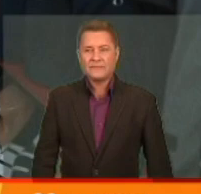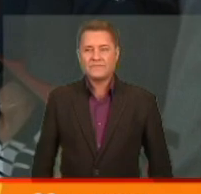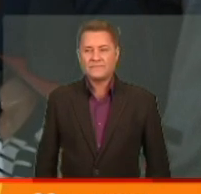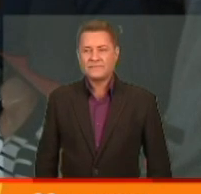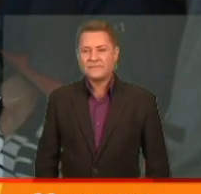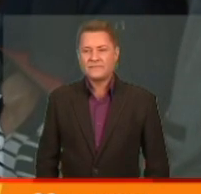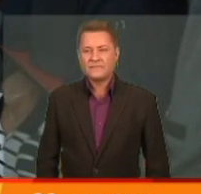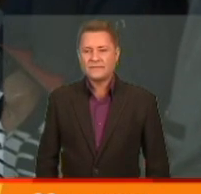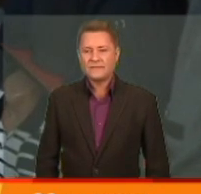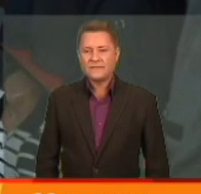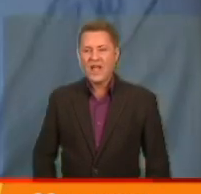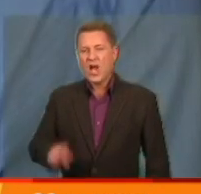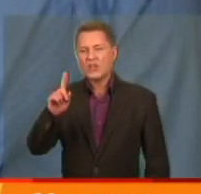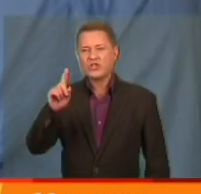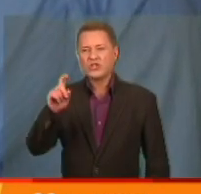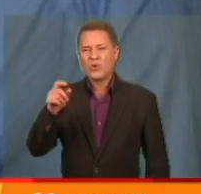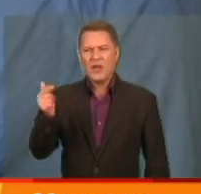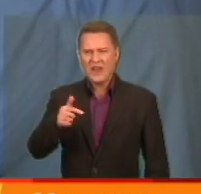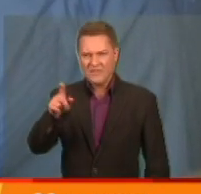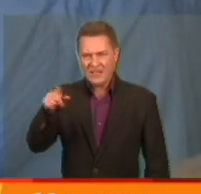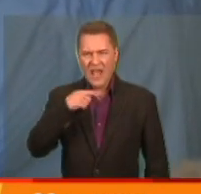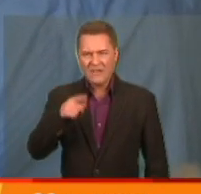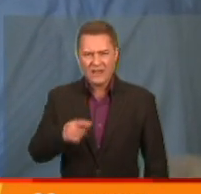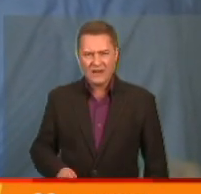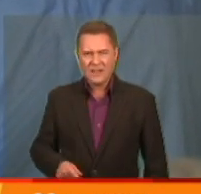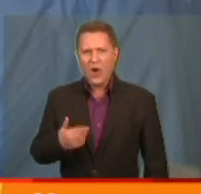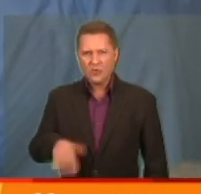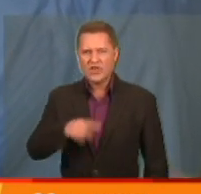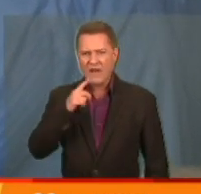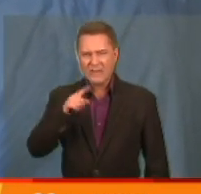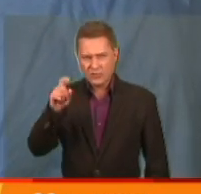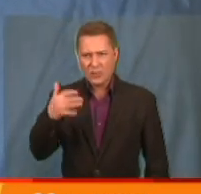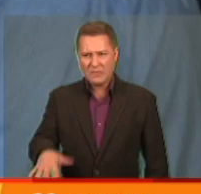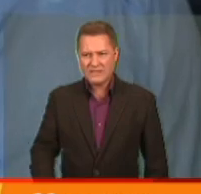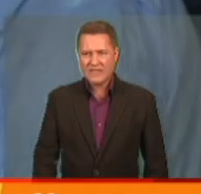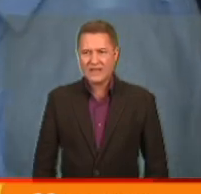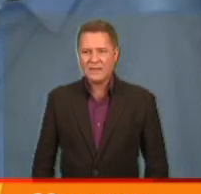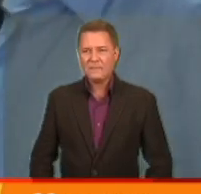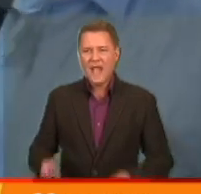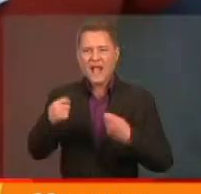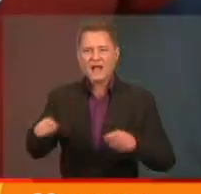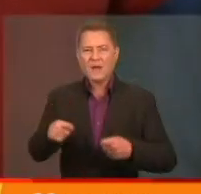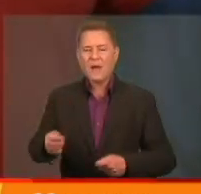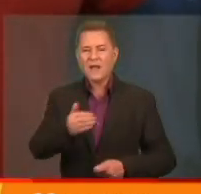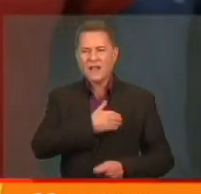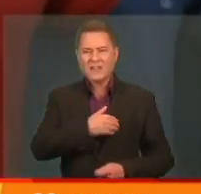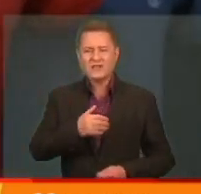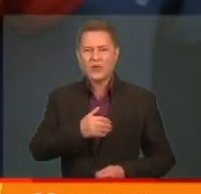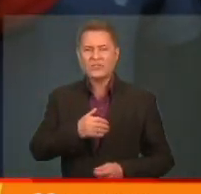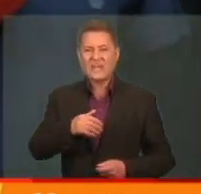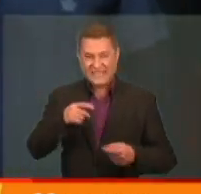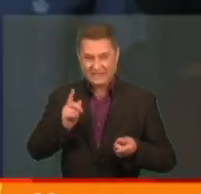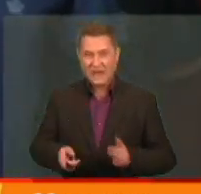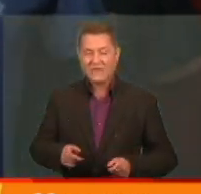150 гривень. Я ж говорю 100 тільки що. Тоді я вам уступлю на кофе. На кофе уступлю. Крамар каже, хочете справжню історію,